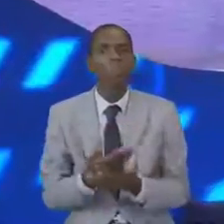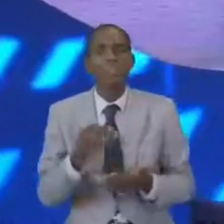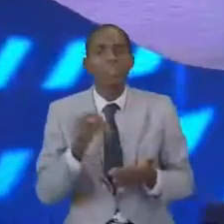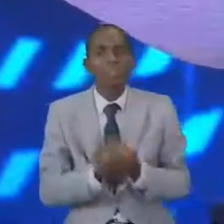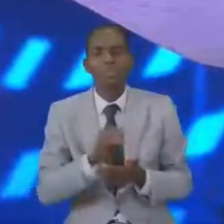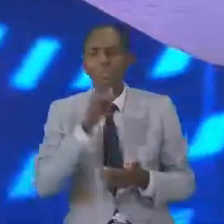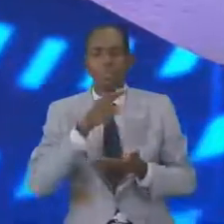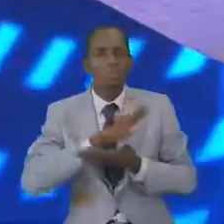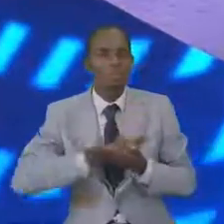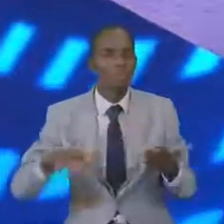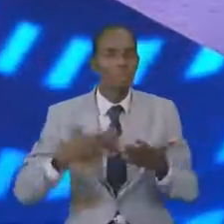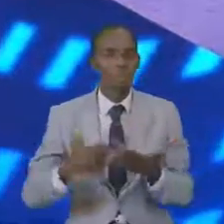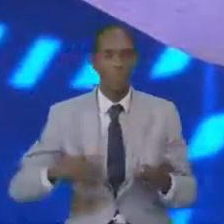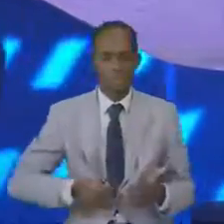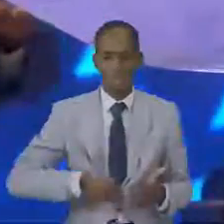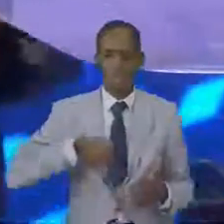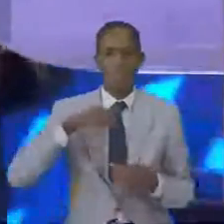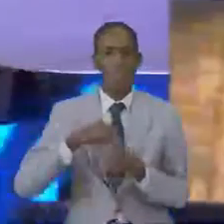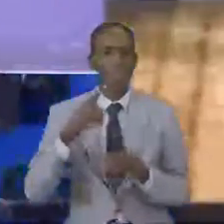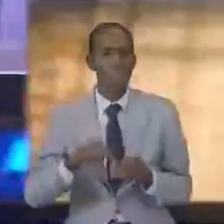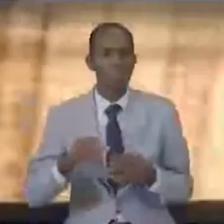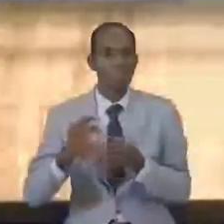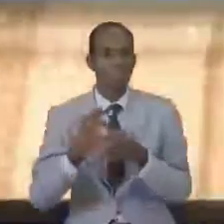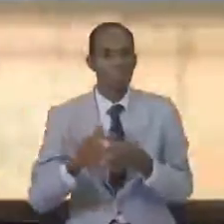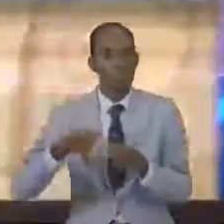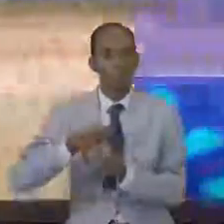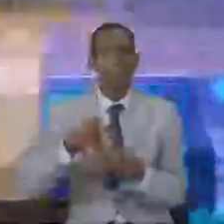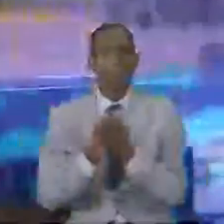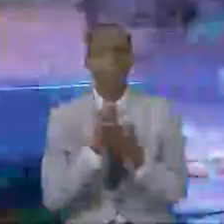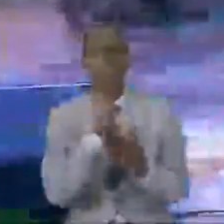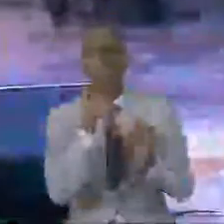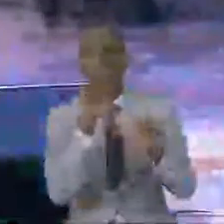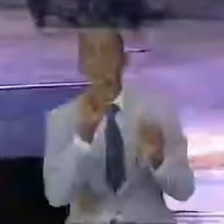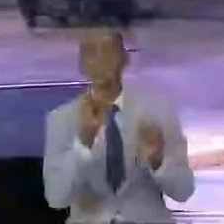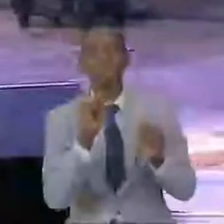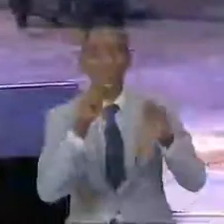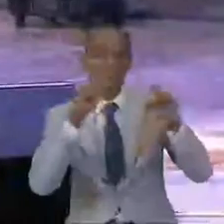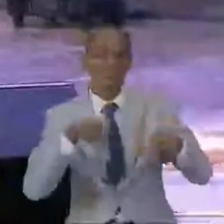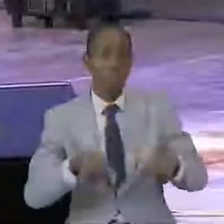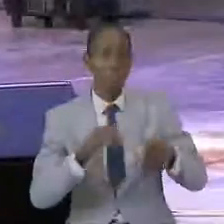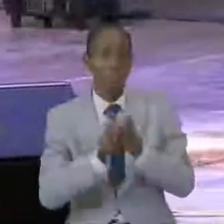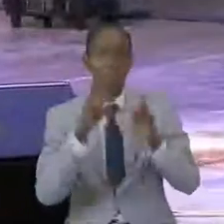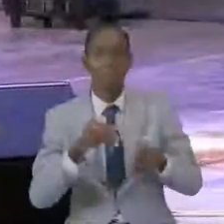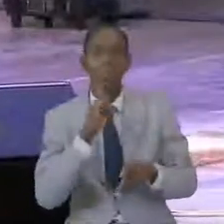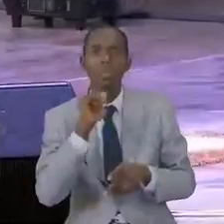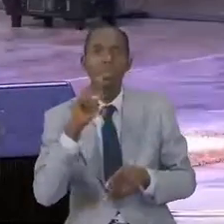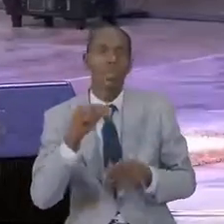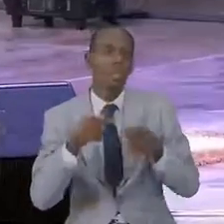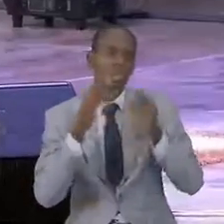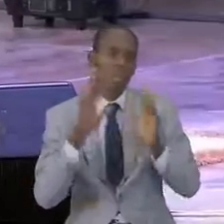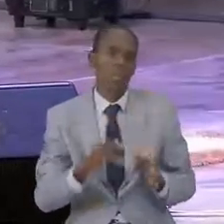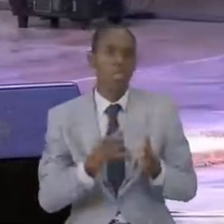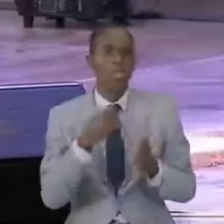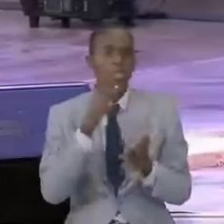d'impuretés d'orgueil dans la communion alors c'est un ennemibe et c'est un ennemi et leur dire